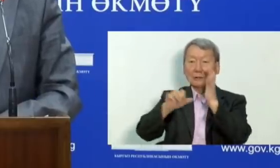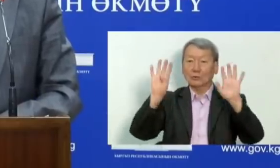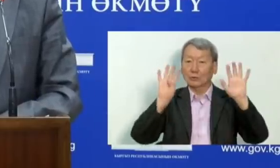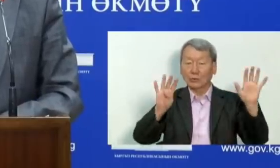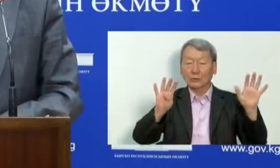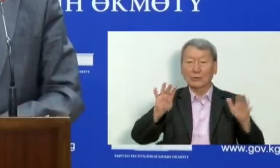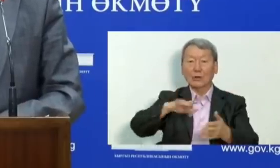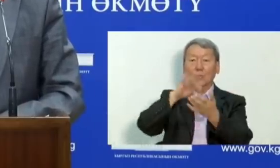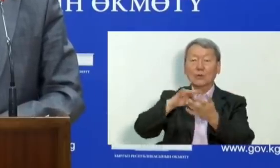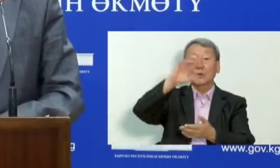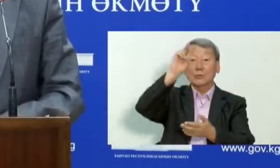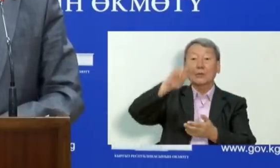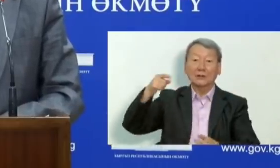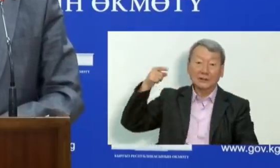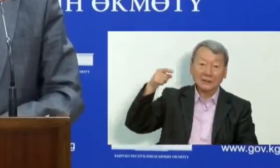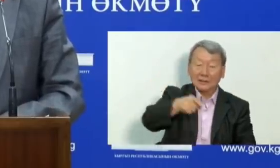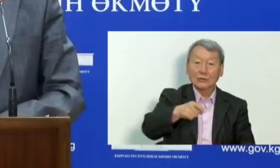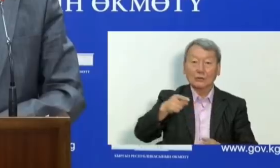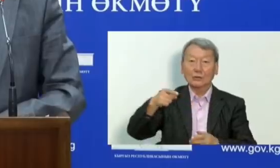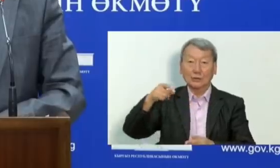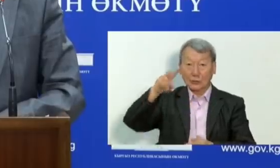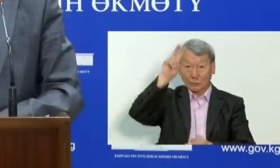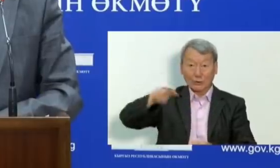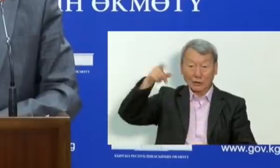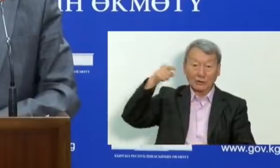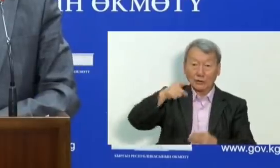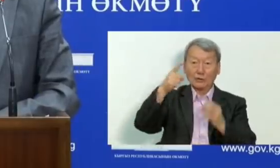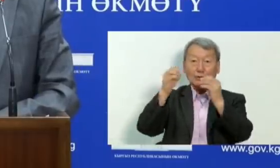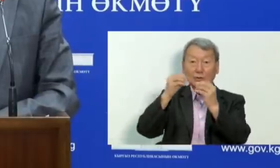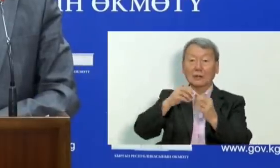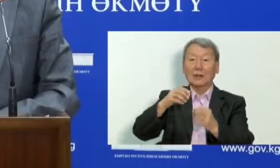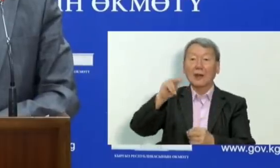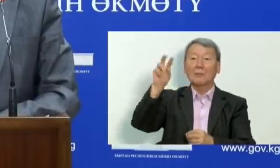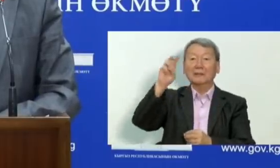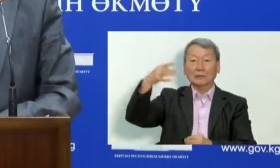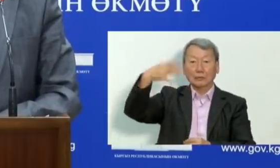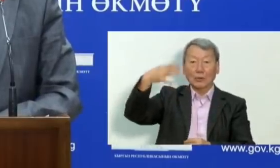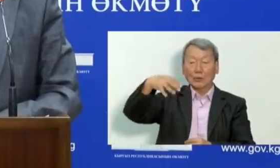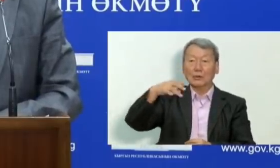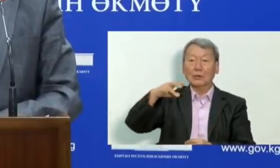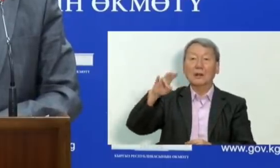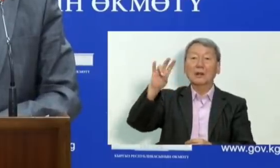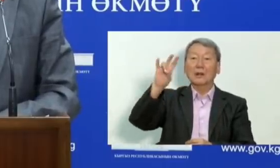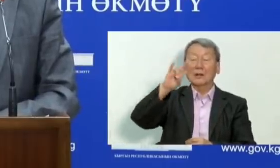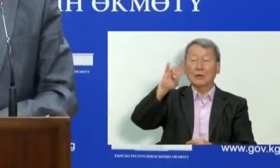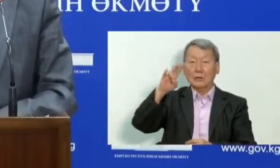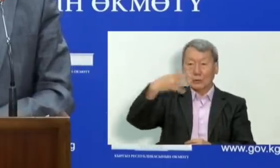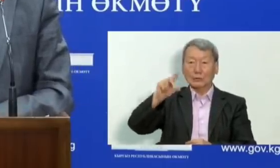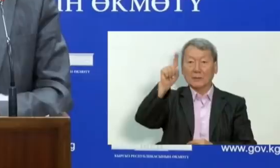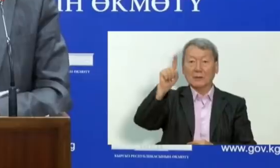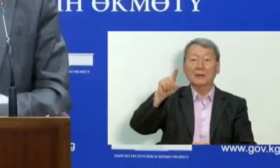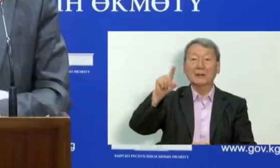369, Бишкек шаарында 1010 учур, Баткен областында 40, Нарын областында